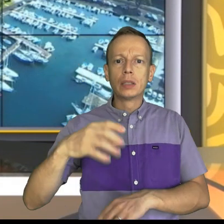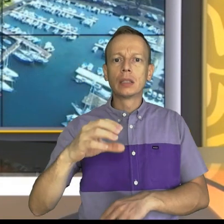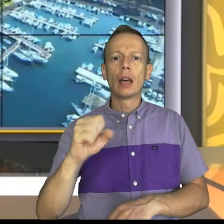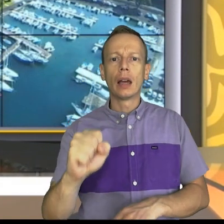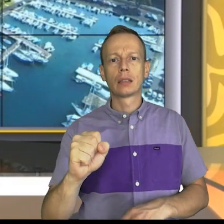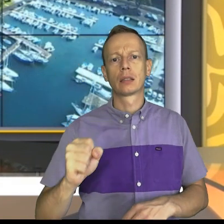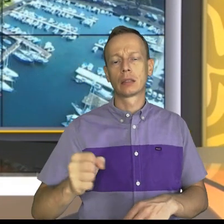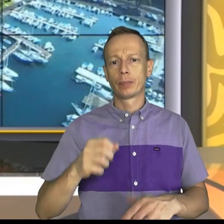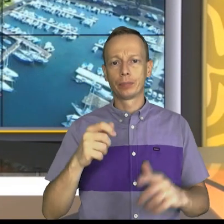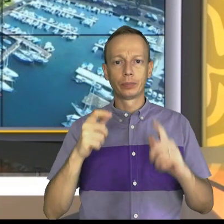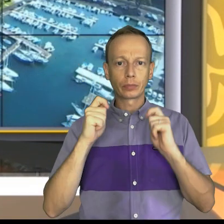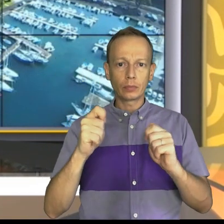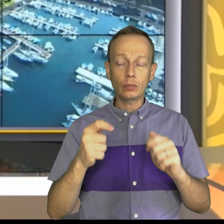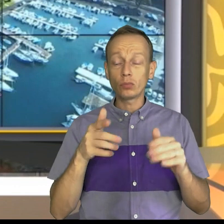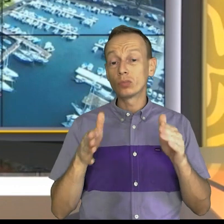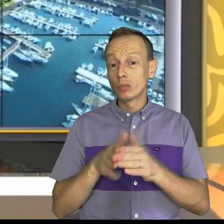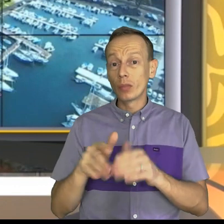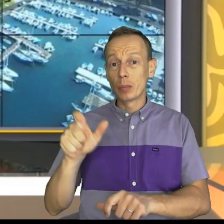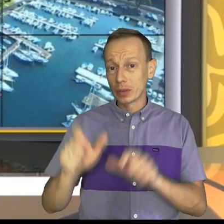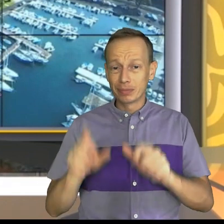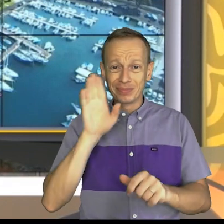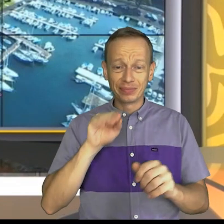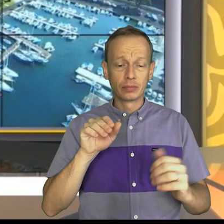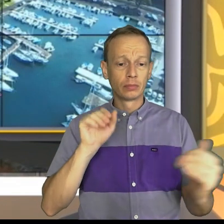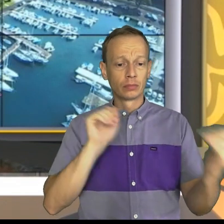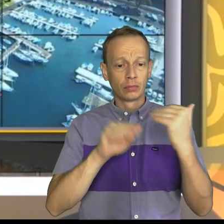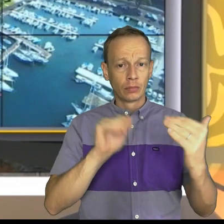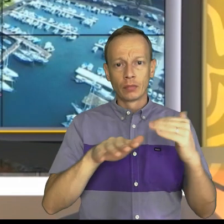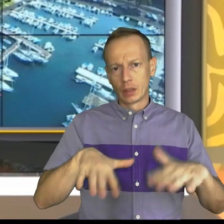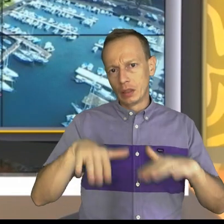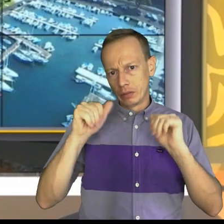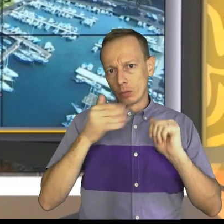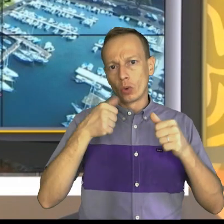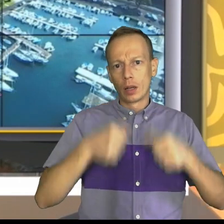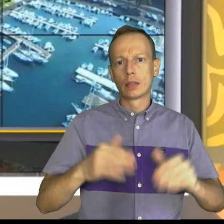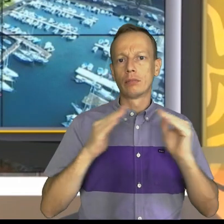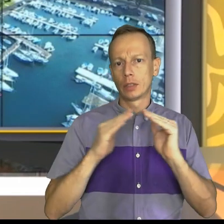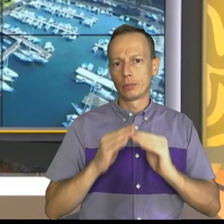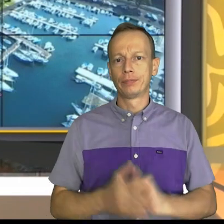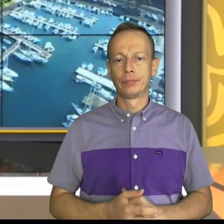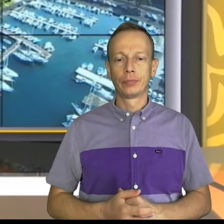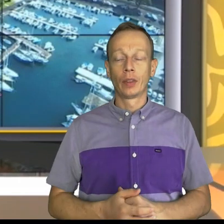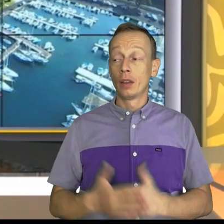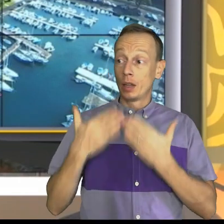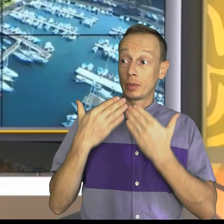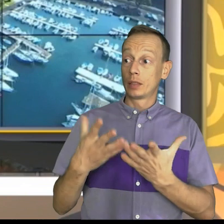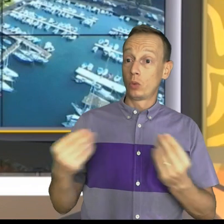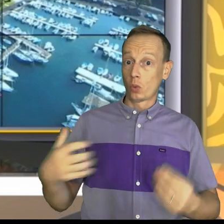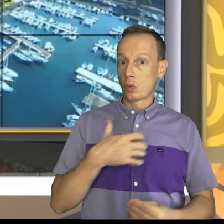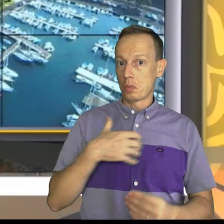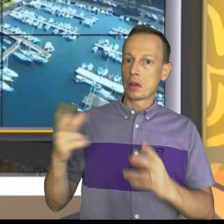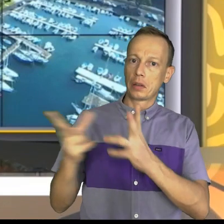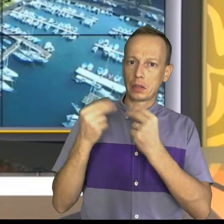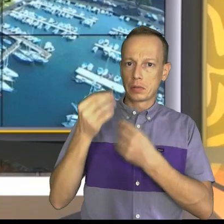déclenchement du PCS et une demande particulière à la population de limiter les déplacements sur les routes. Voilà. Merci